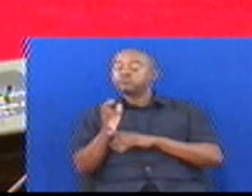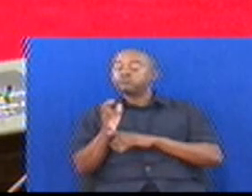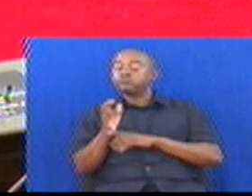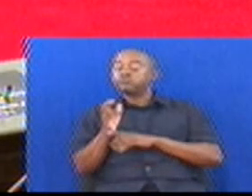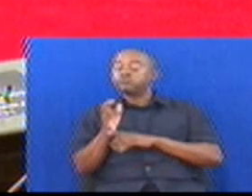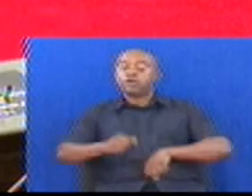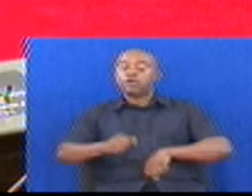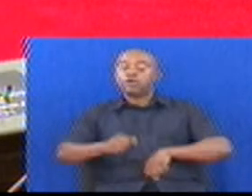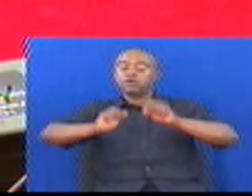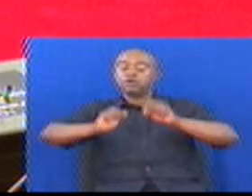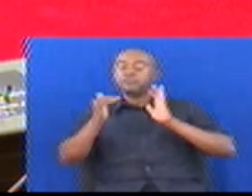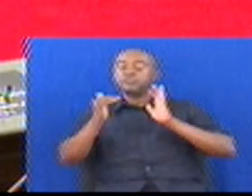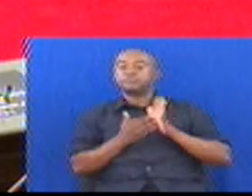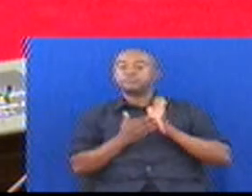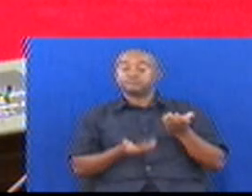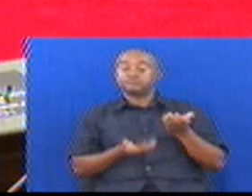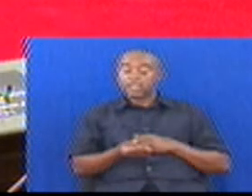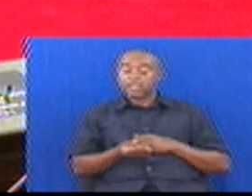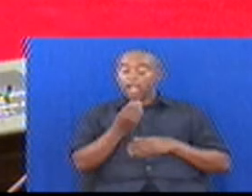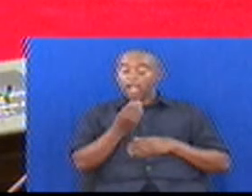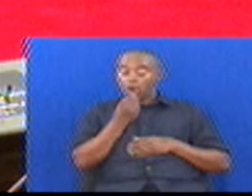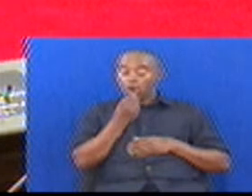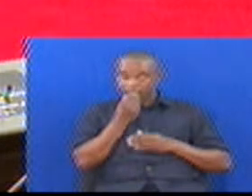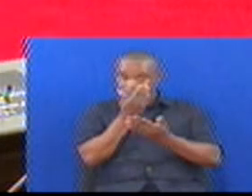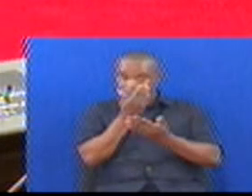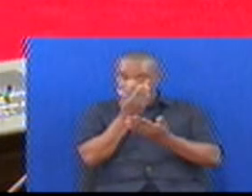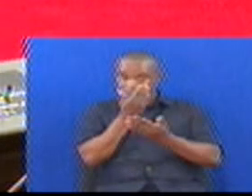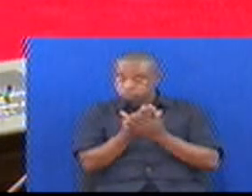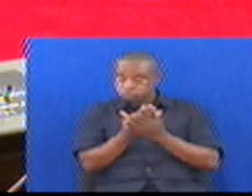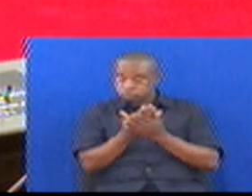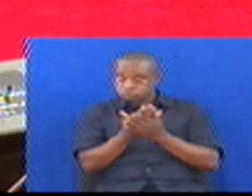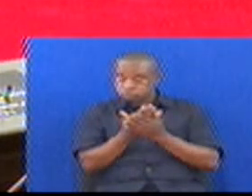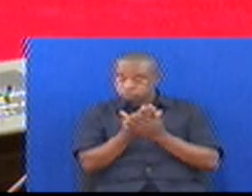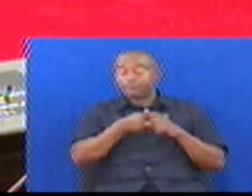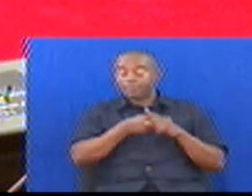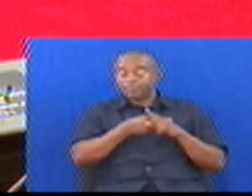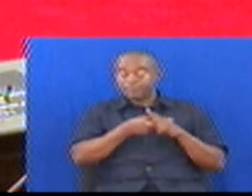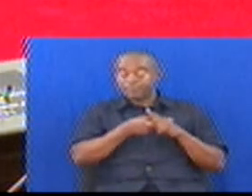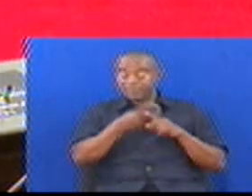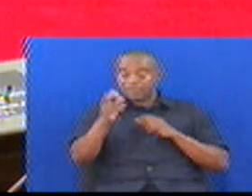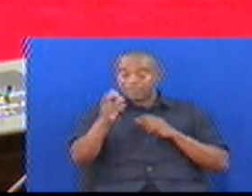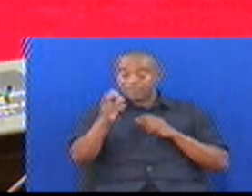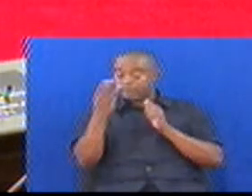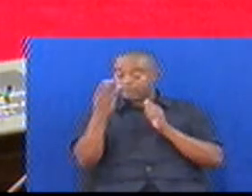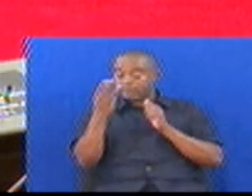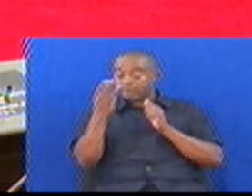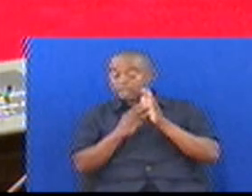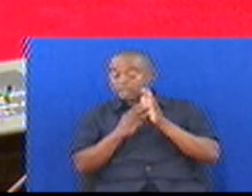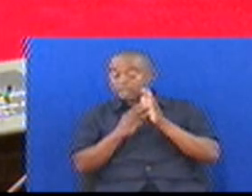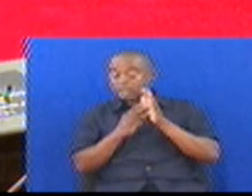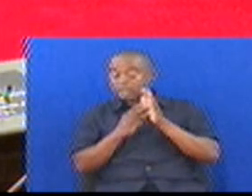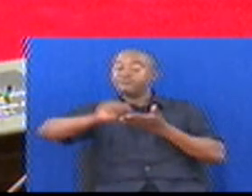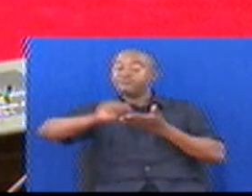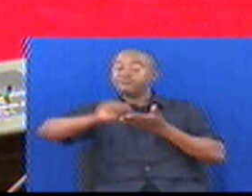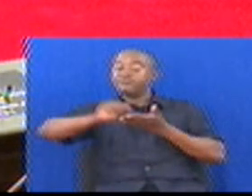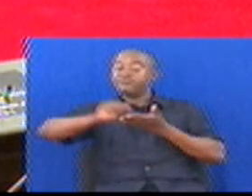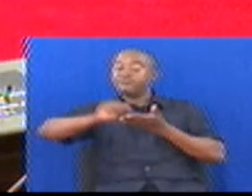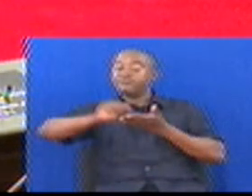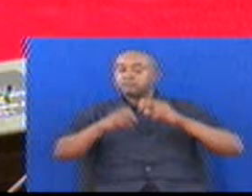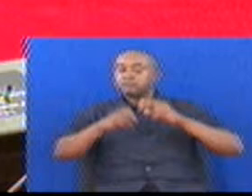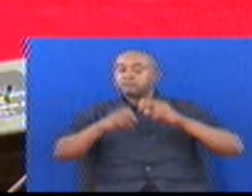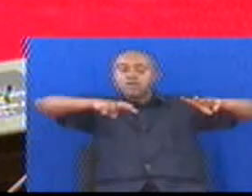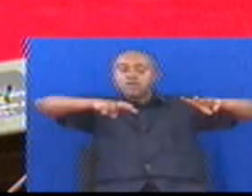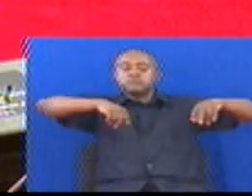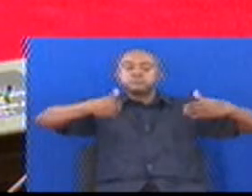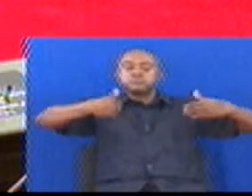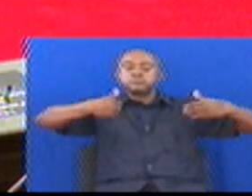sheria, washtakiwa yani mahabusu 2812 wamefutiwa kesi na mkurugenzi wa mashtaka DPP